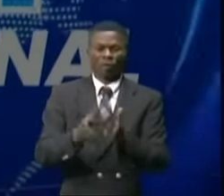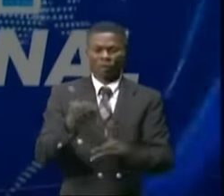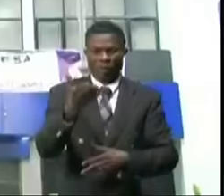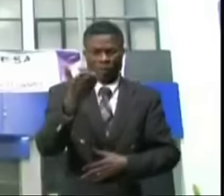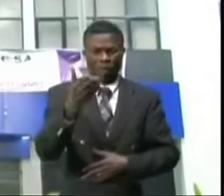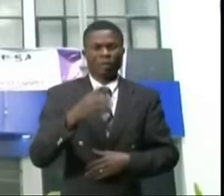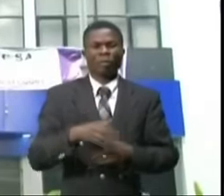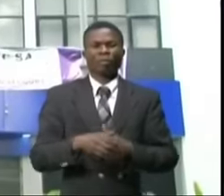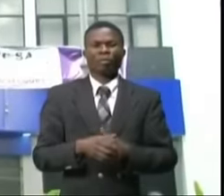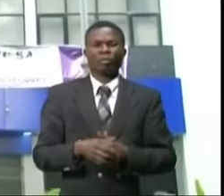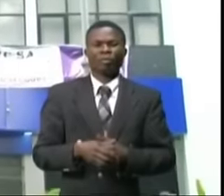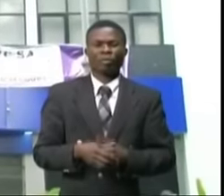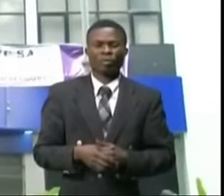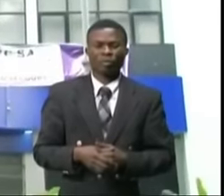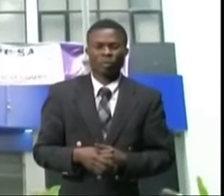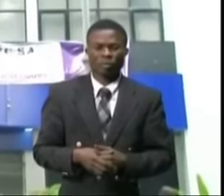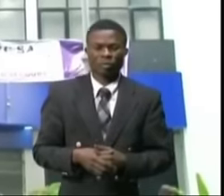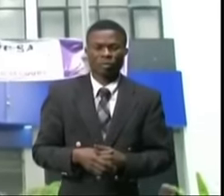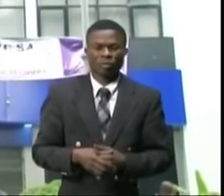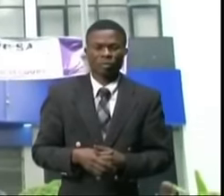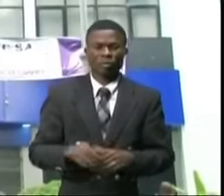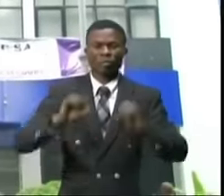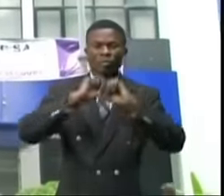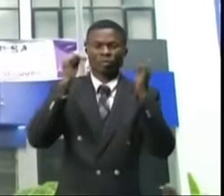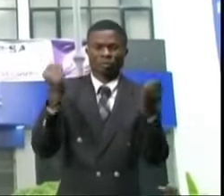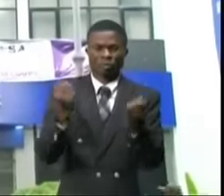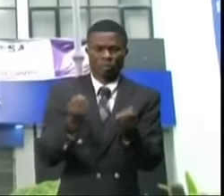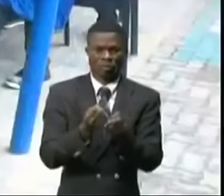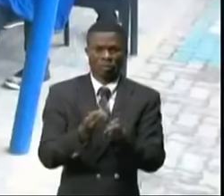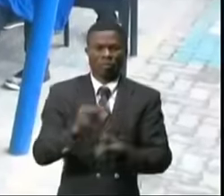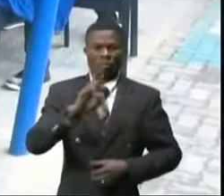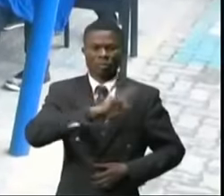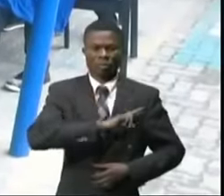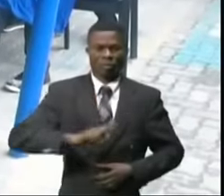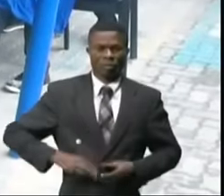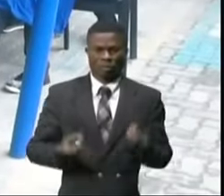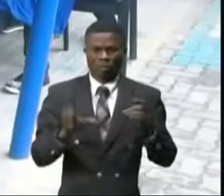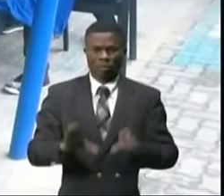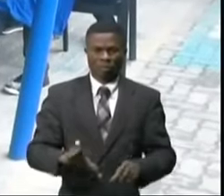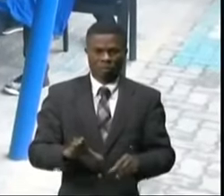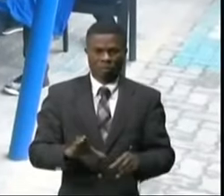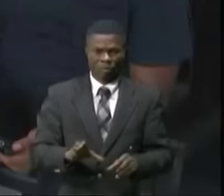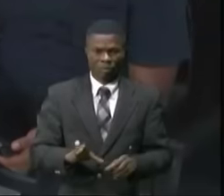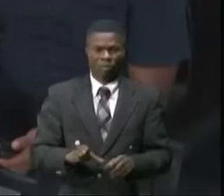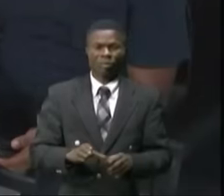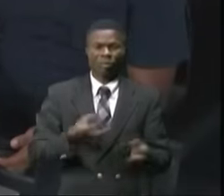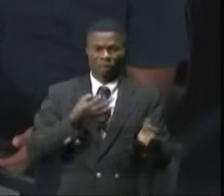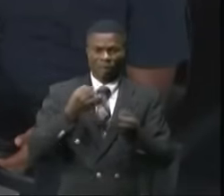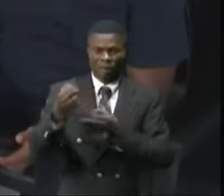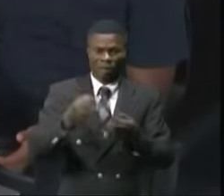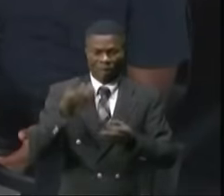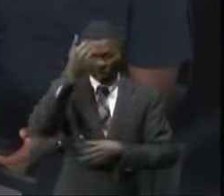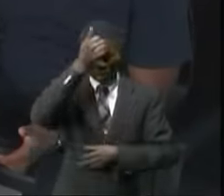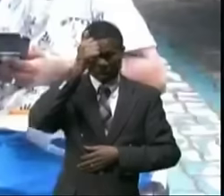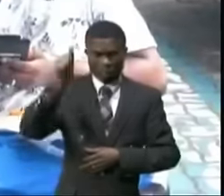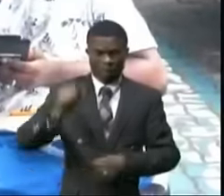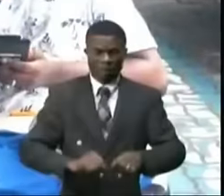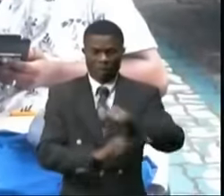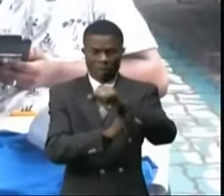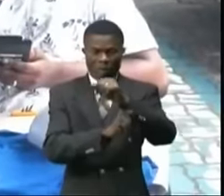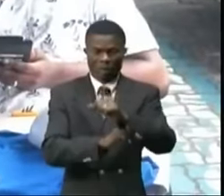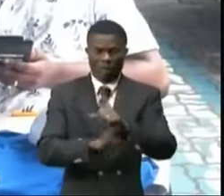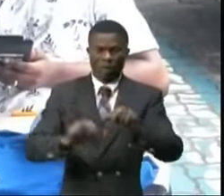Demazou. Les agents de Engen RDC ont mis la clé sous le paillasson. Cette grève est soutenue